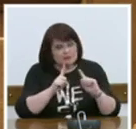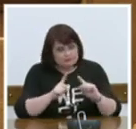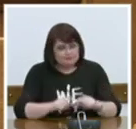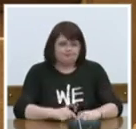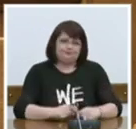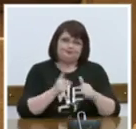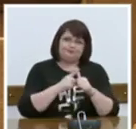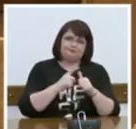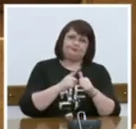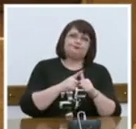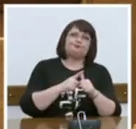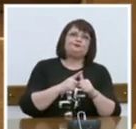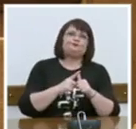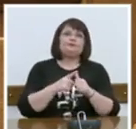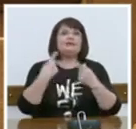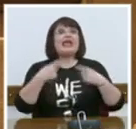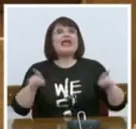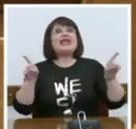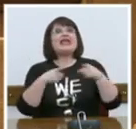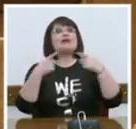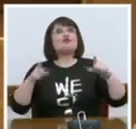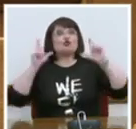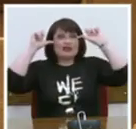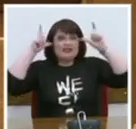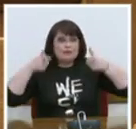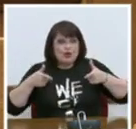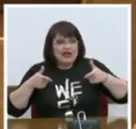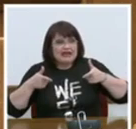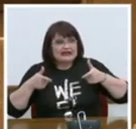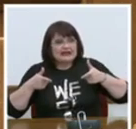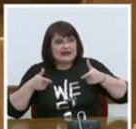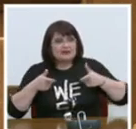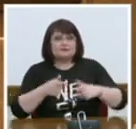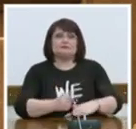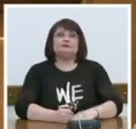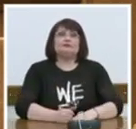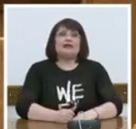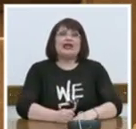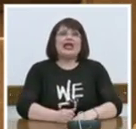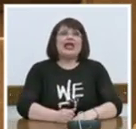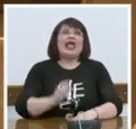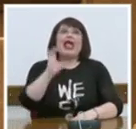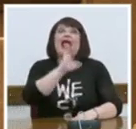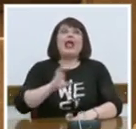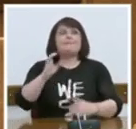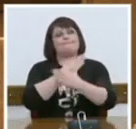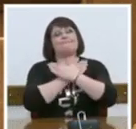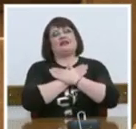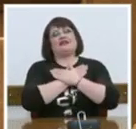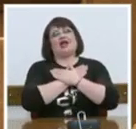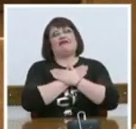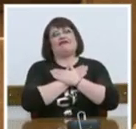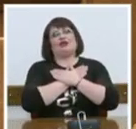Πρώτον, ο ύμνος στη δημοκρατία από τον επιτάφιο του Περικλή. Ένα κείμενο